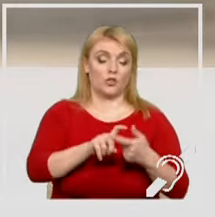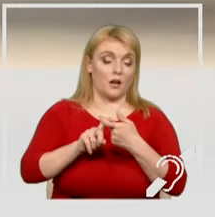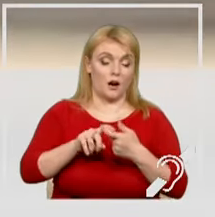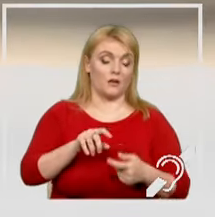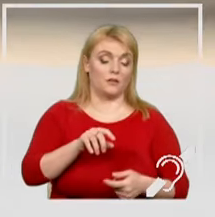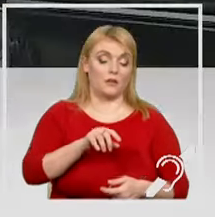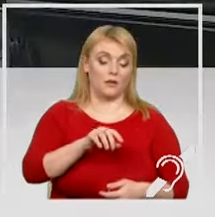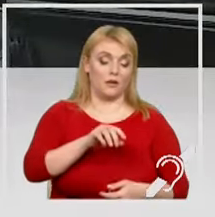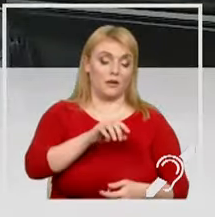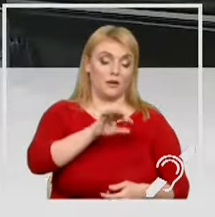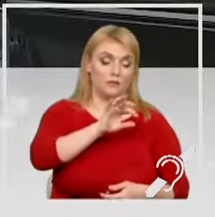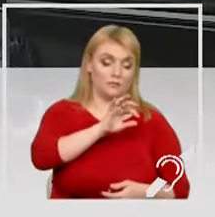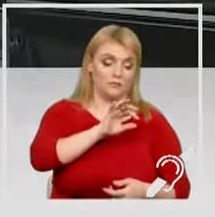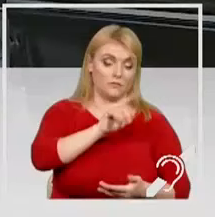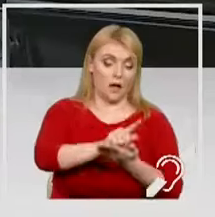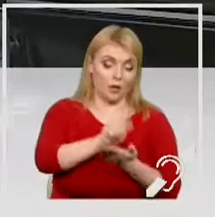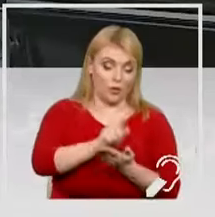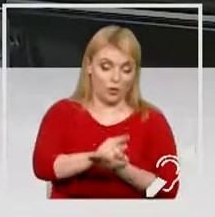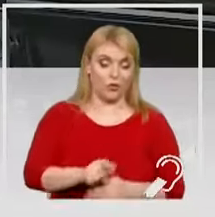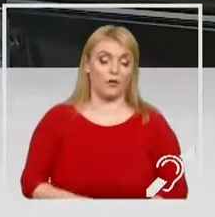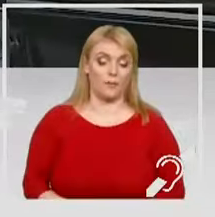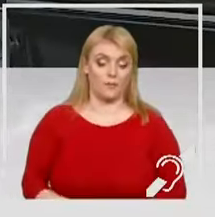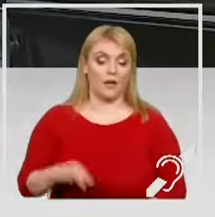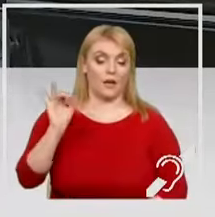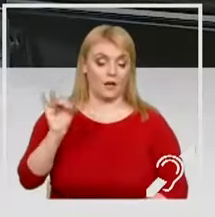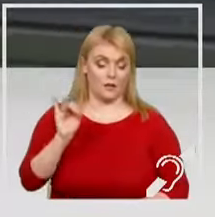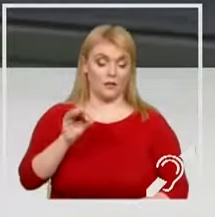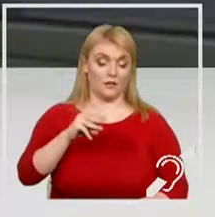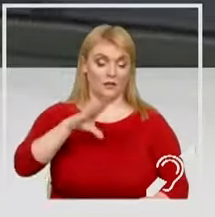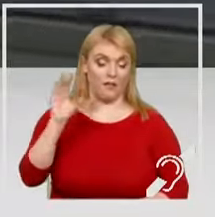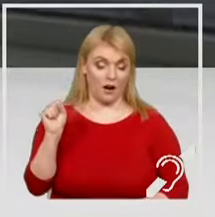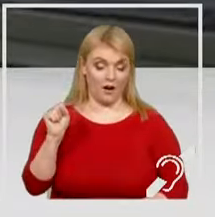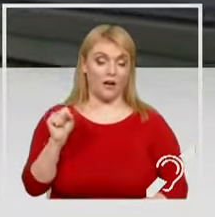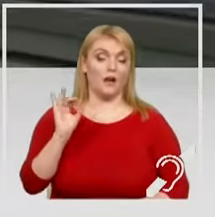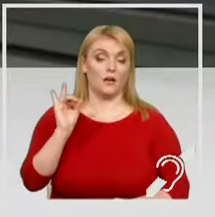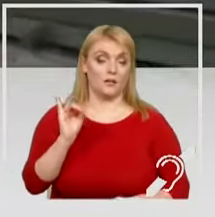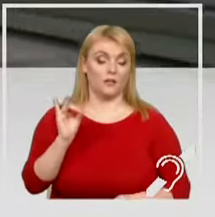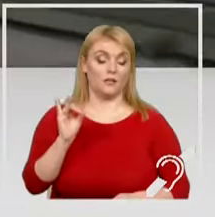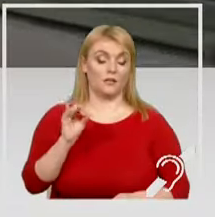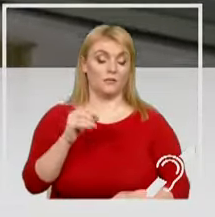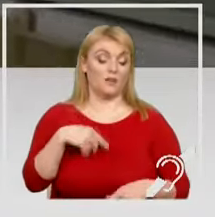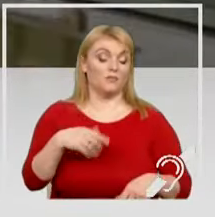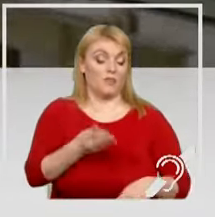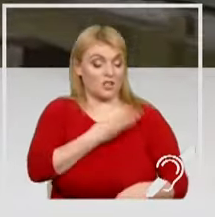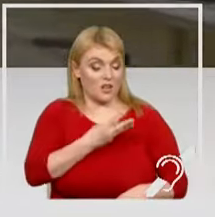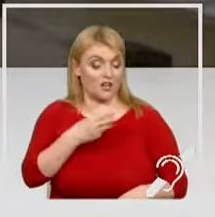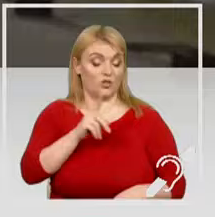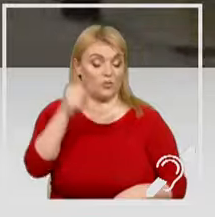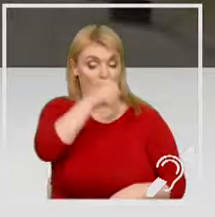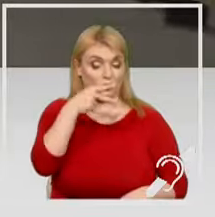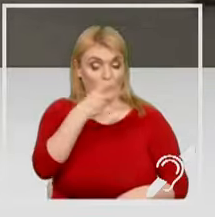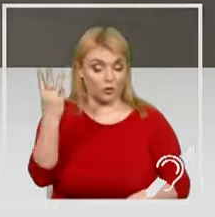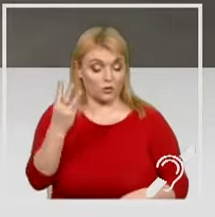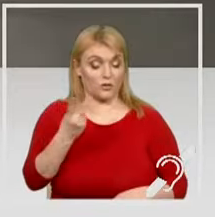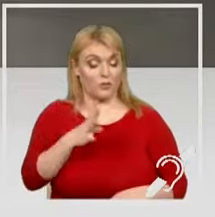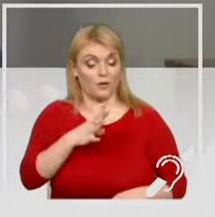acești factori au dus la aceea că recuperarea din 2023, care ne-am dorit-o cu toți, care aparent trebuia